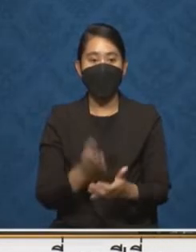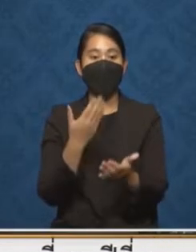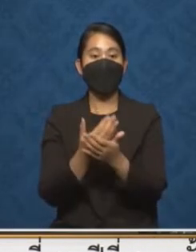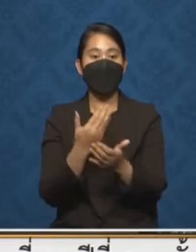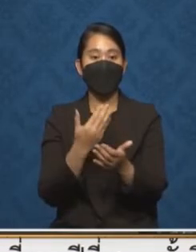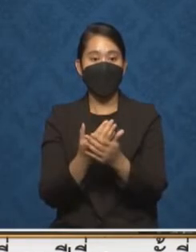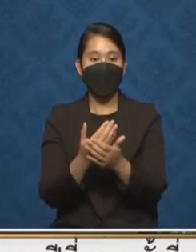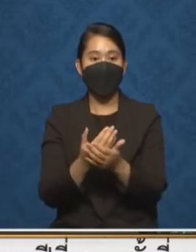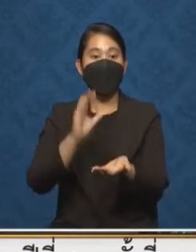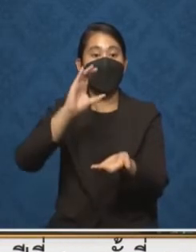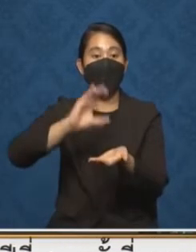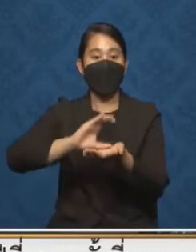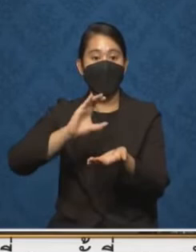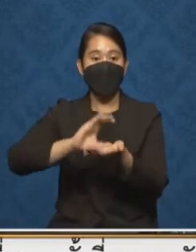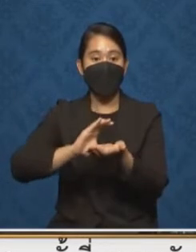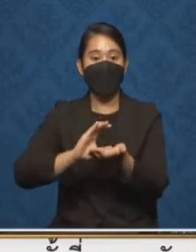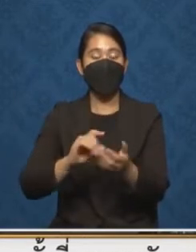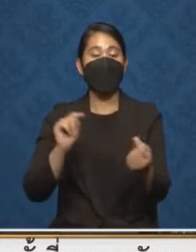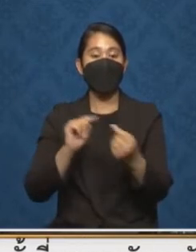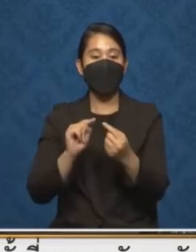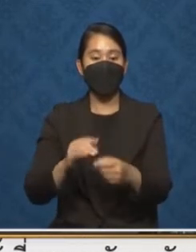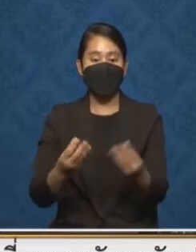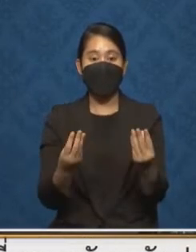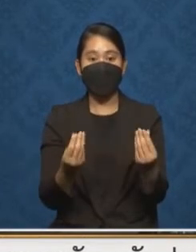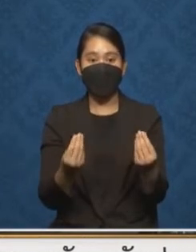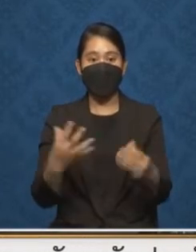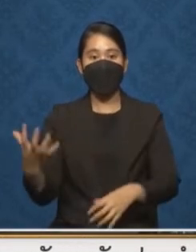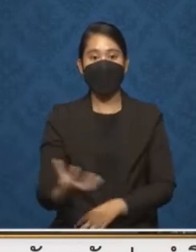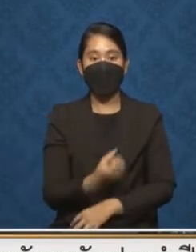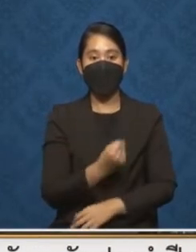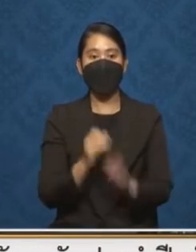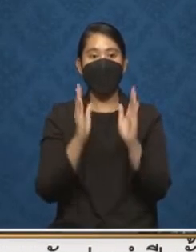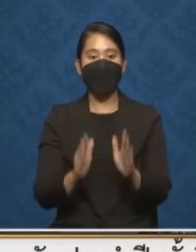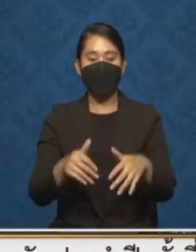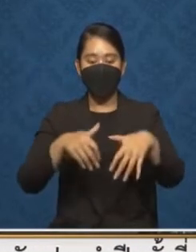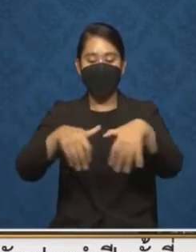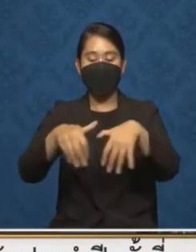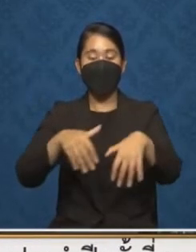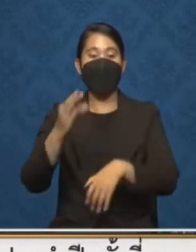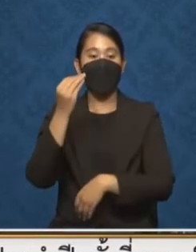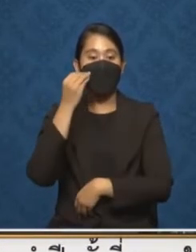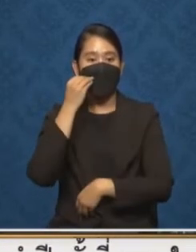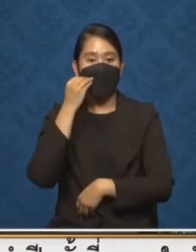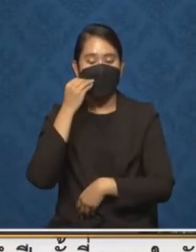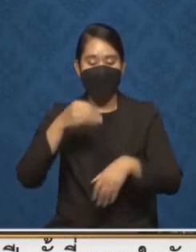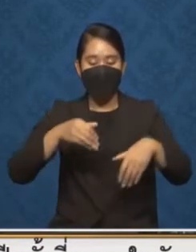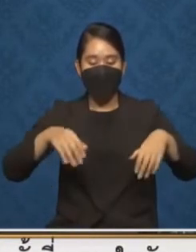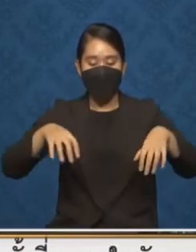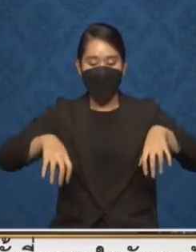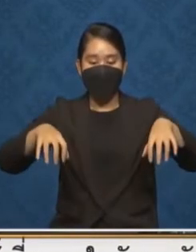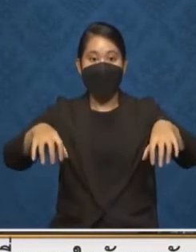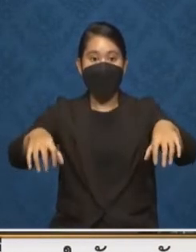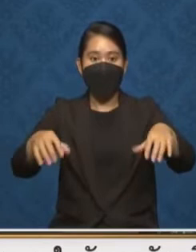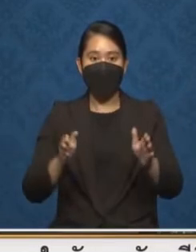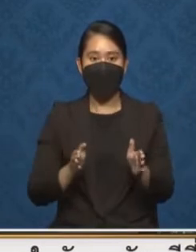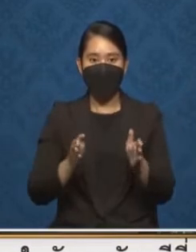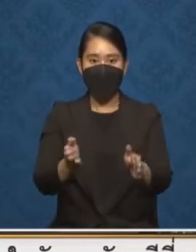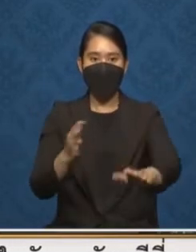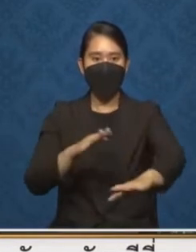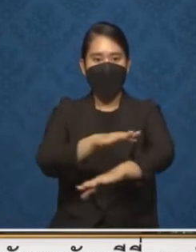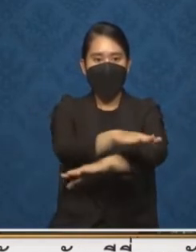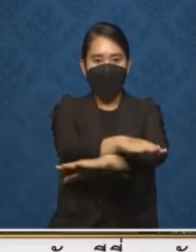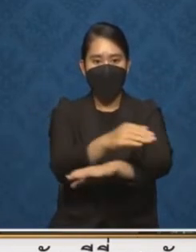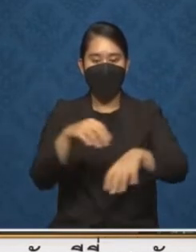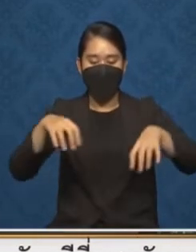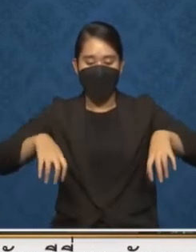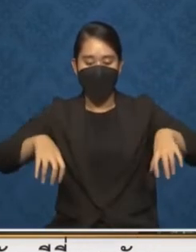ณคืนที่ดินที่ไม่เป็ธรรมพี่น้ประชาชนที่อยู่ในบริเวณถนนดังกาวที่จะตัดผ่านได้ร